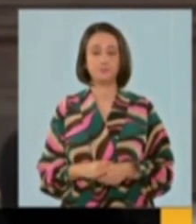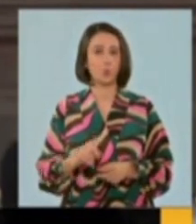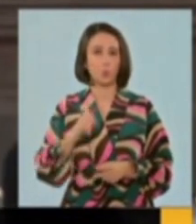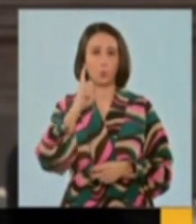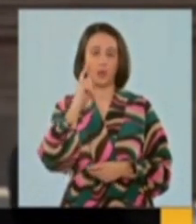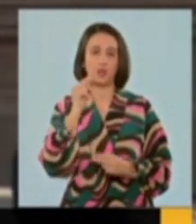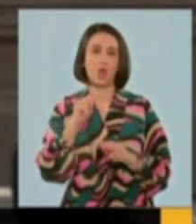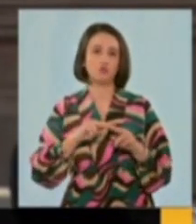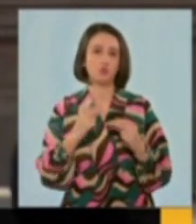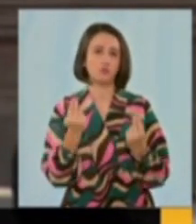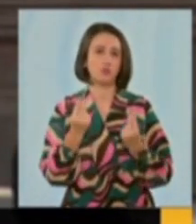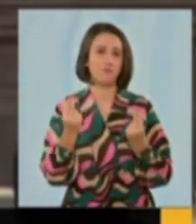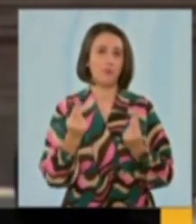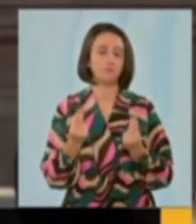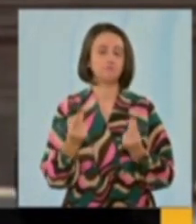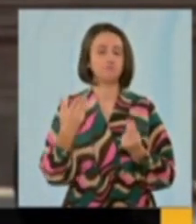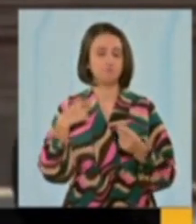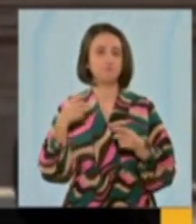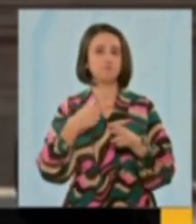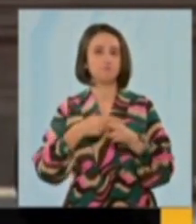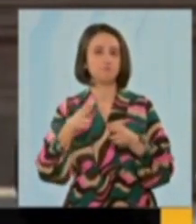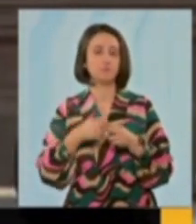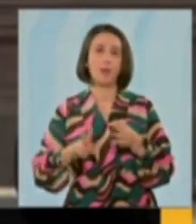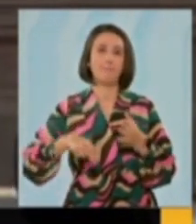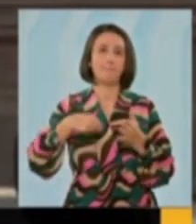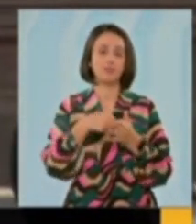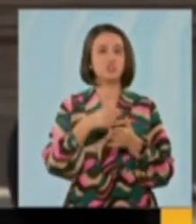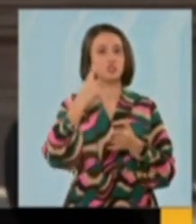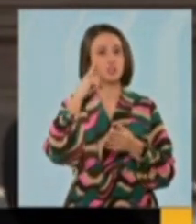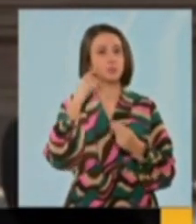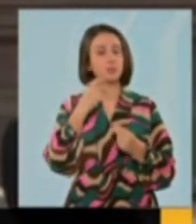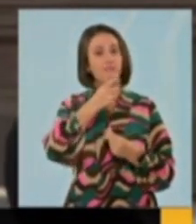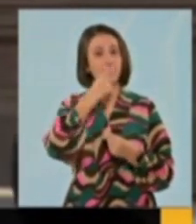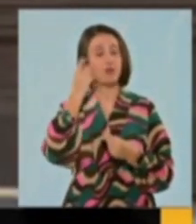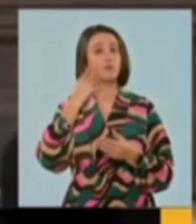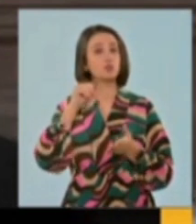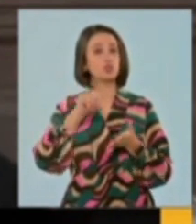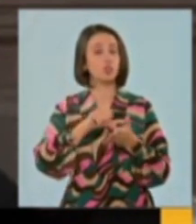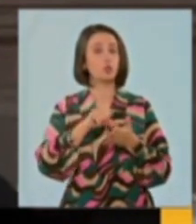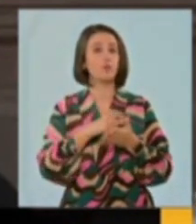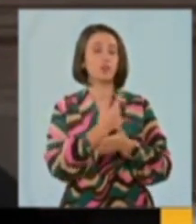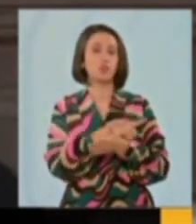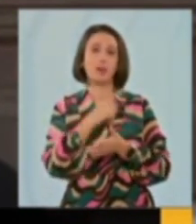așa ceva. Chiar am corectat, noi am plătit și foarte bine în vară, erau centre